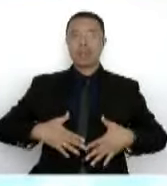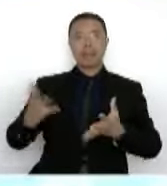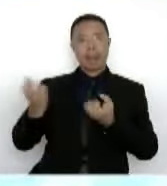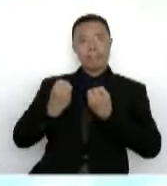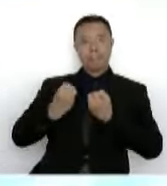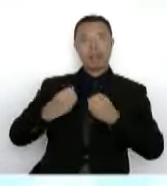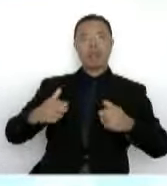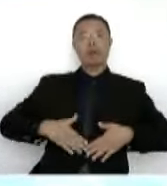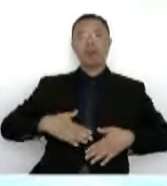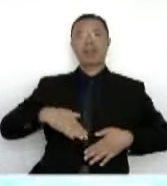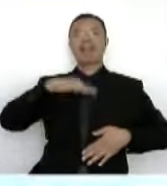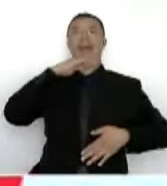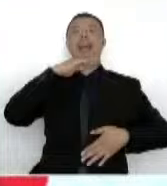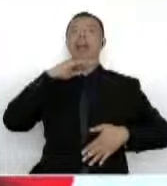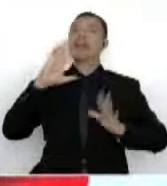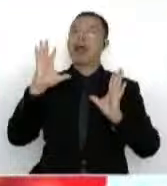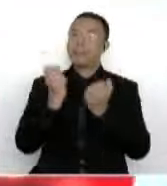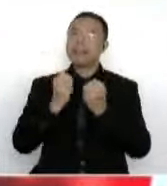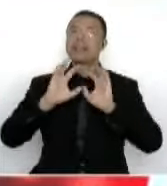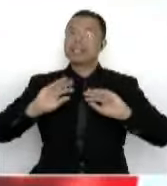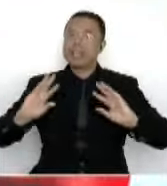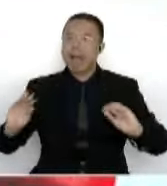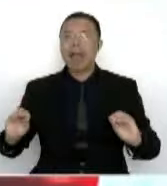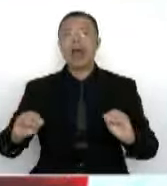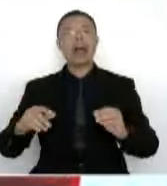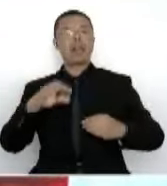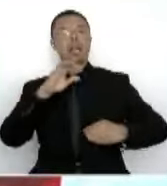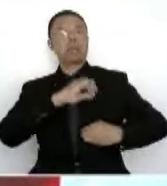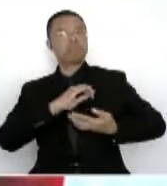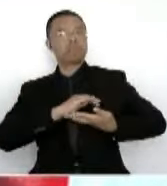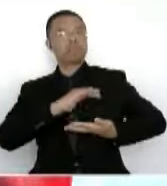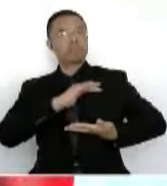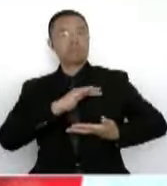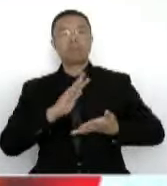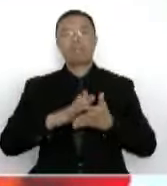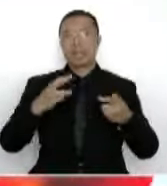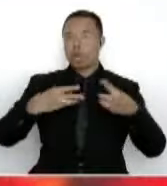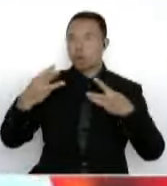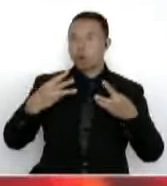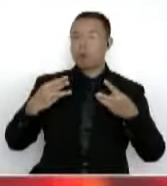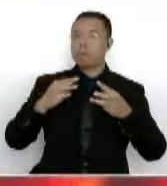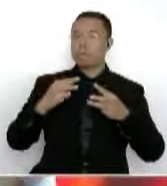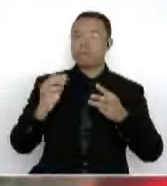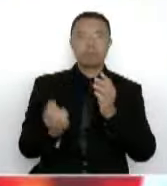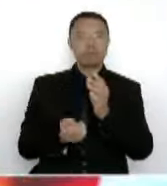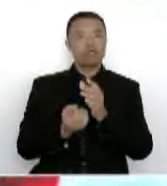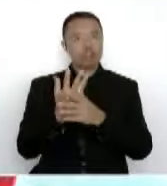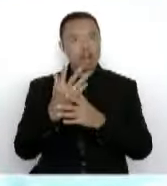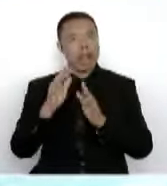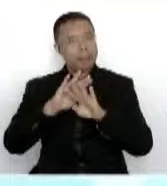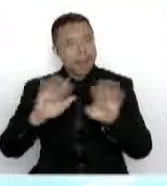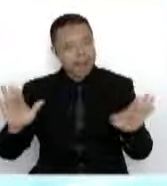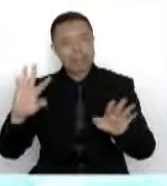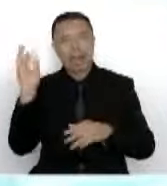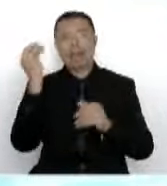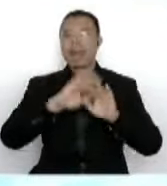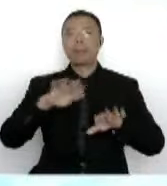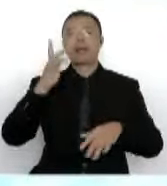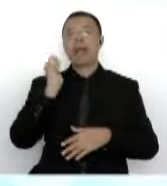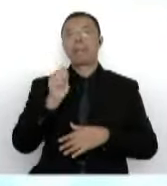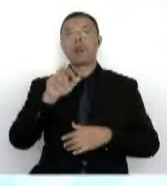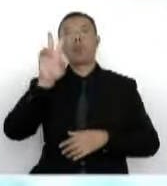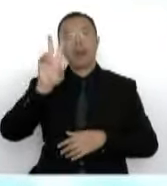perutnya kenyang kantongnya isi sehingga adabnya muncul ekonomi aman sehingga jakartaku aman tidak perlu lagi